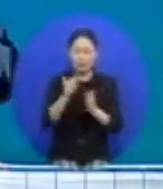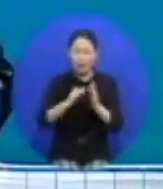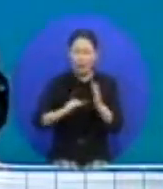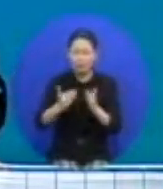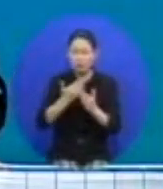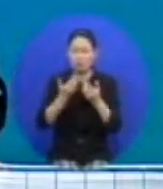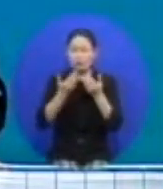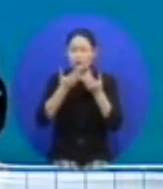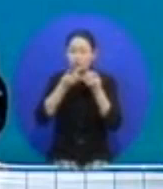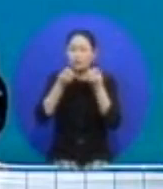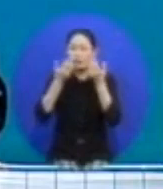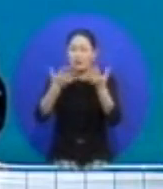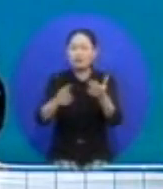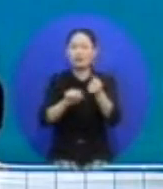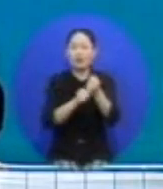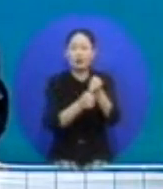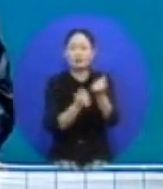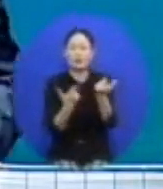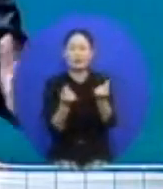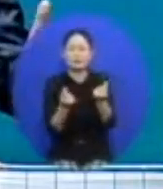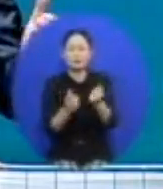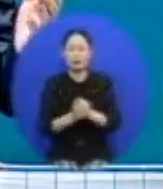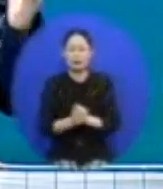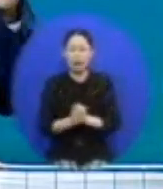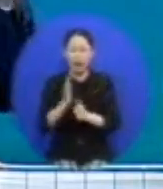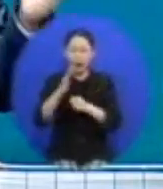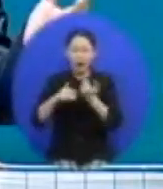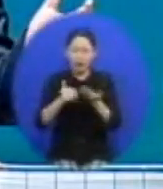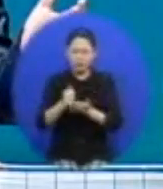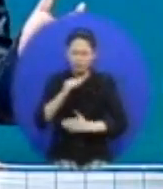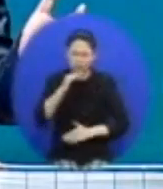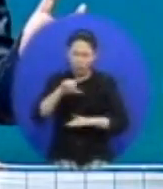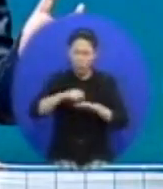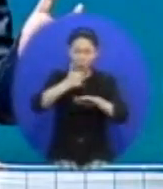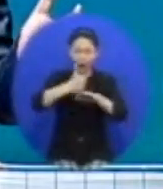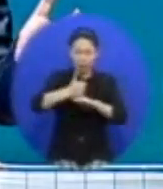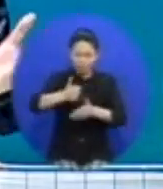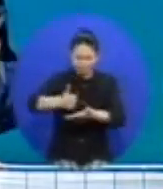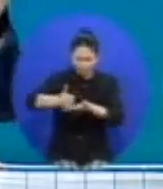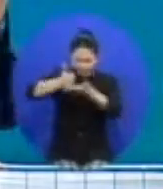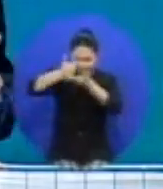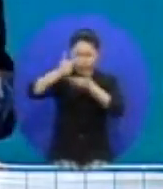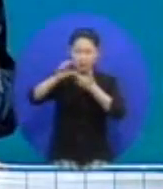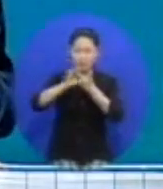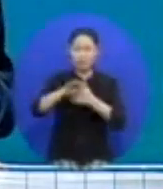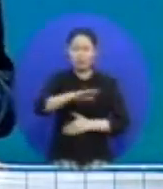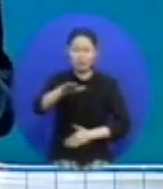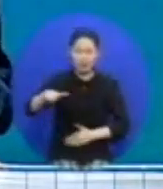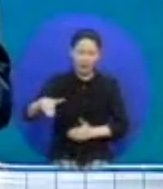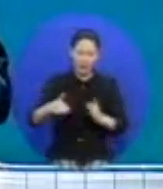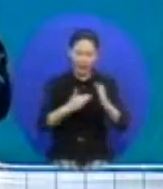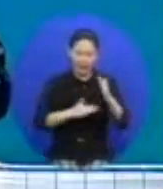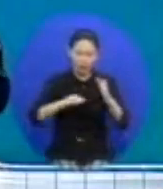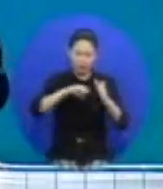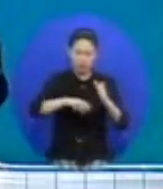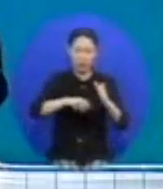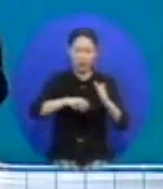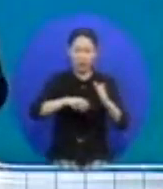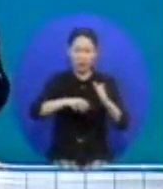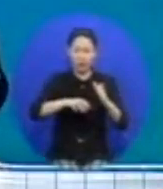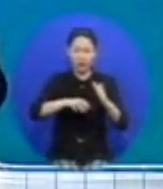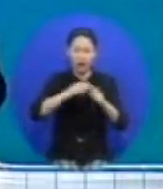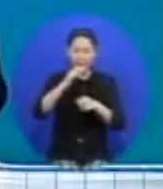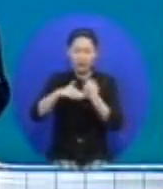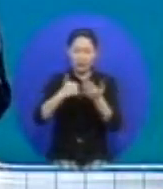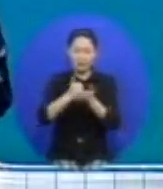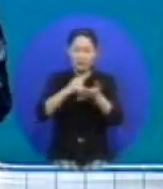열쇠가 되는 겁니다 하나님을 정말 왕으로 섬기면 우리가 가정에서 그러면 하나님이